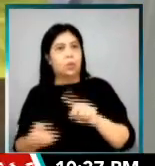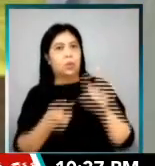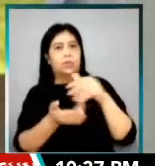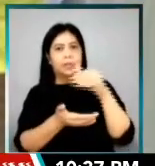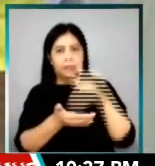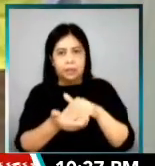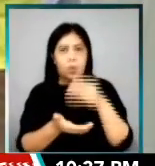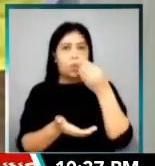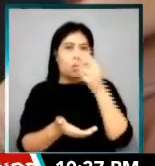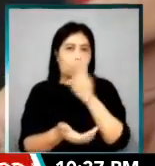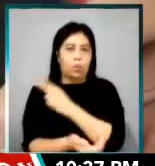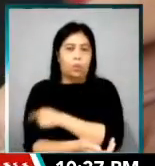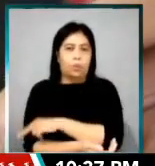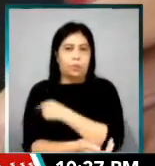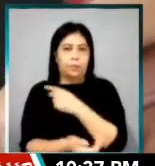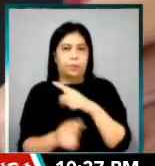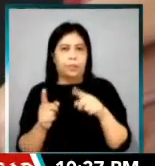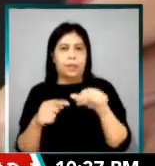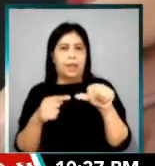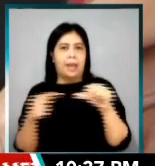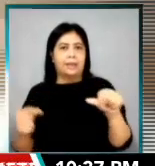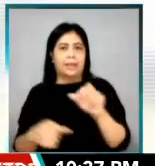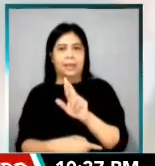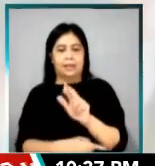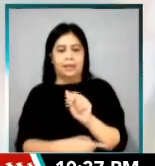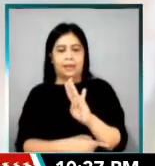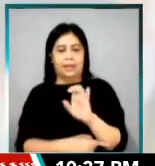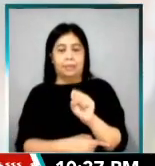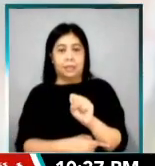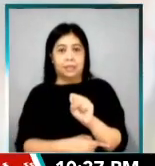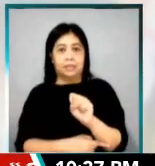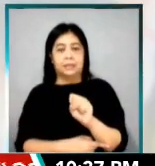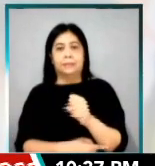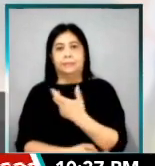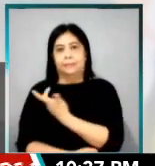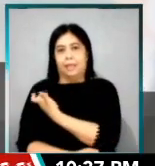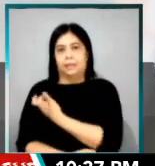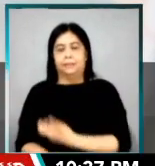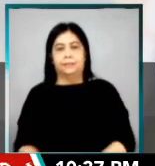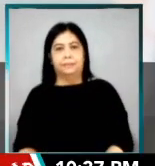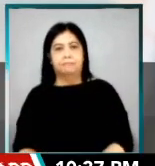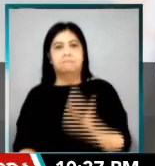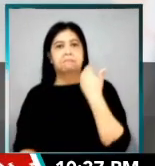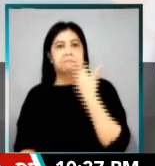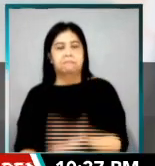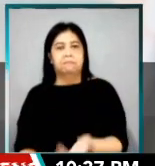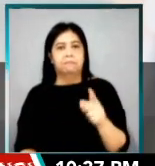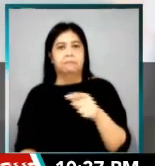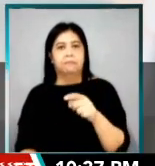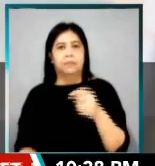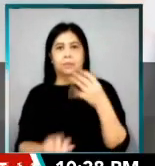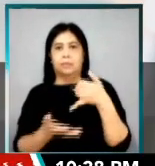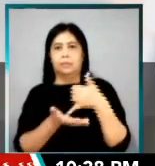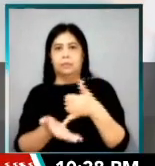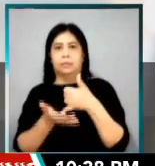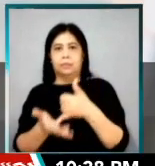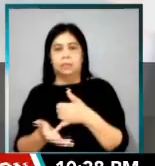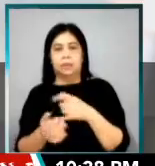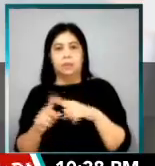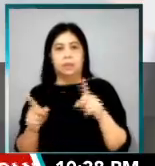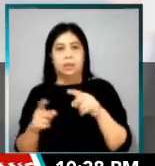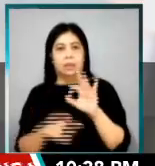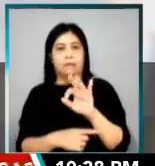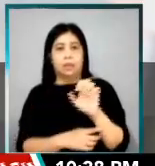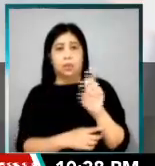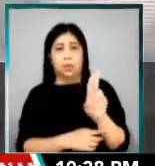para maturukan ng anti-rabies vaccine. Dead on the spot naman ang multi-awarded midfielder ng Far Eastern University na